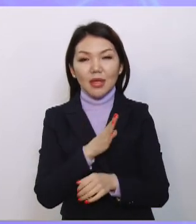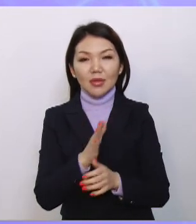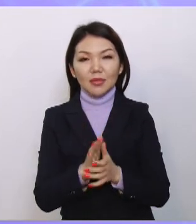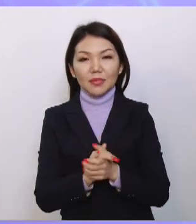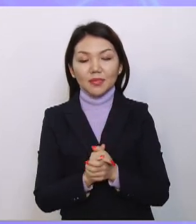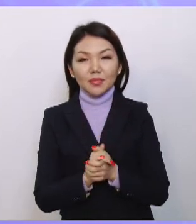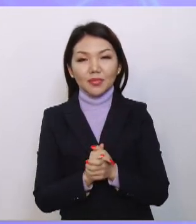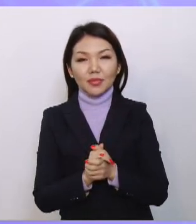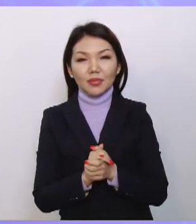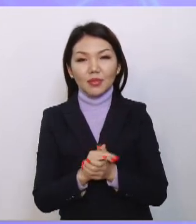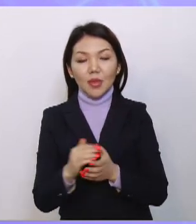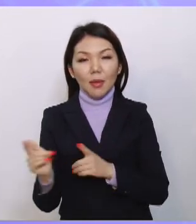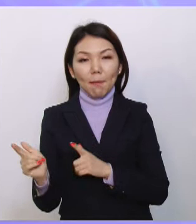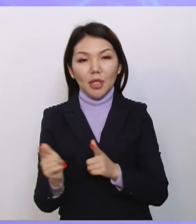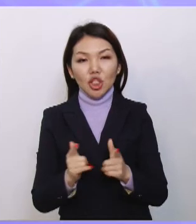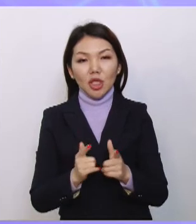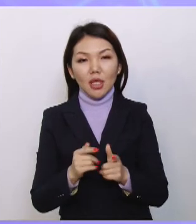Бышкан мөмөлөрдү теребиз.